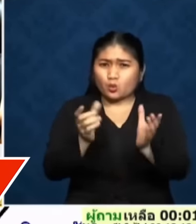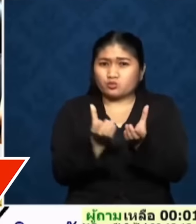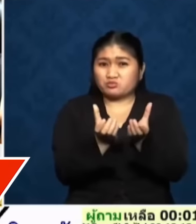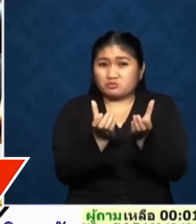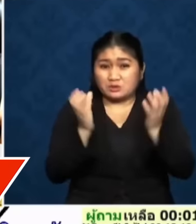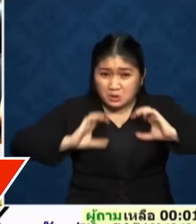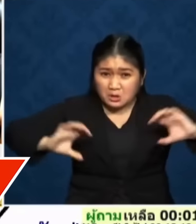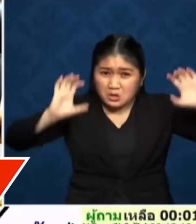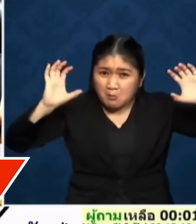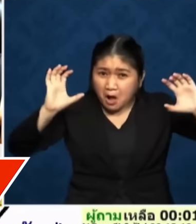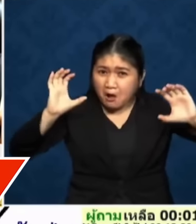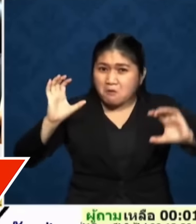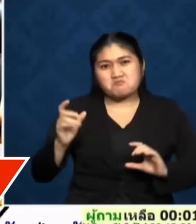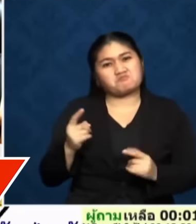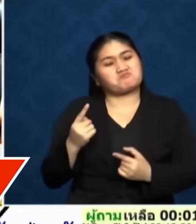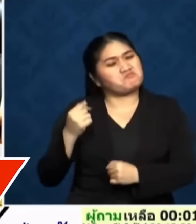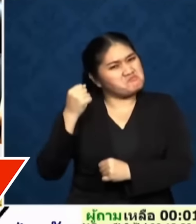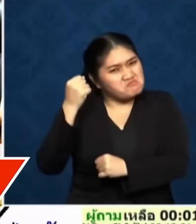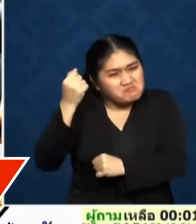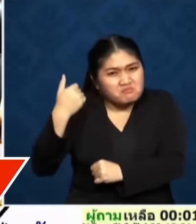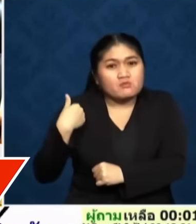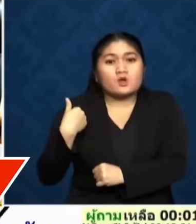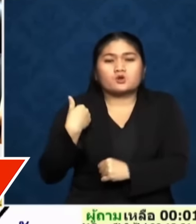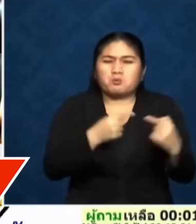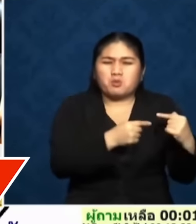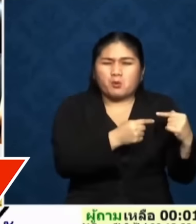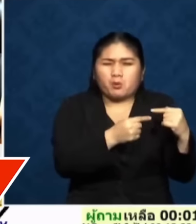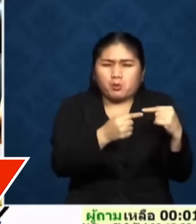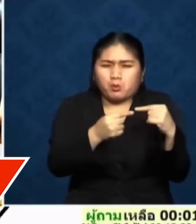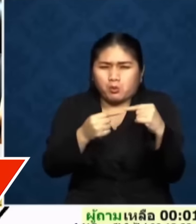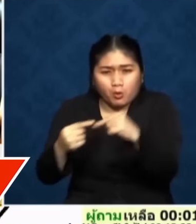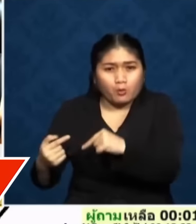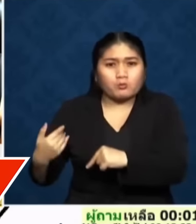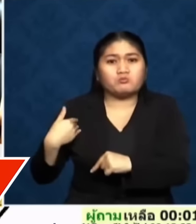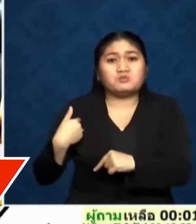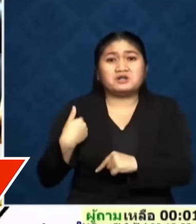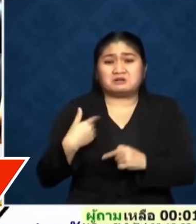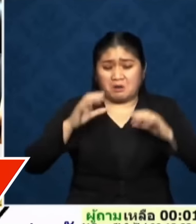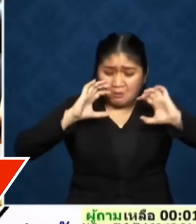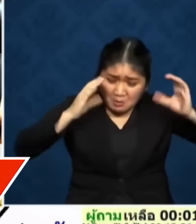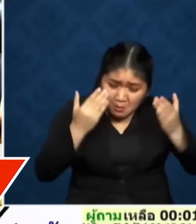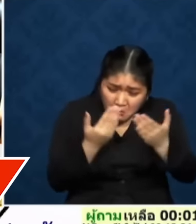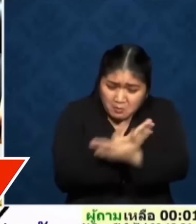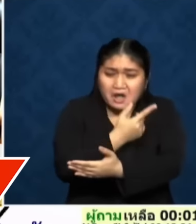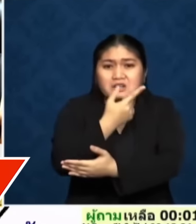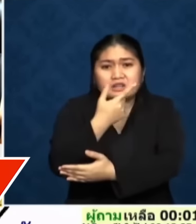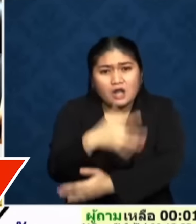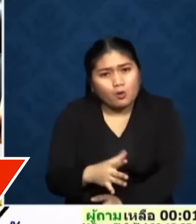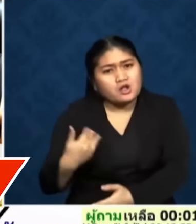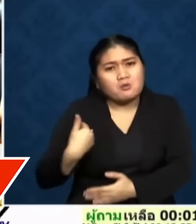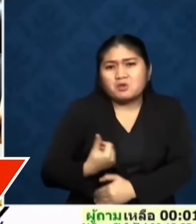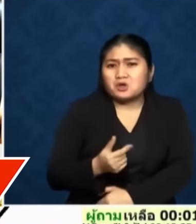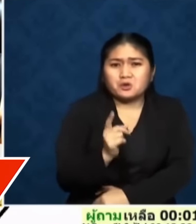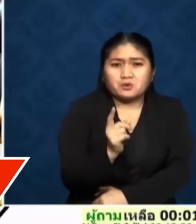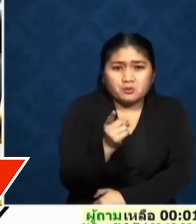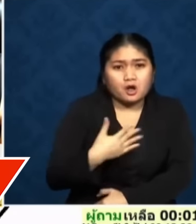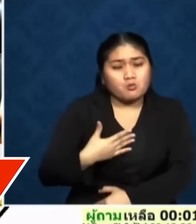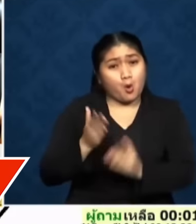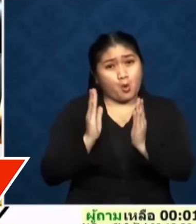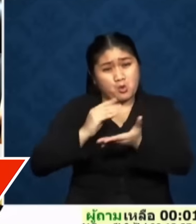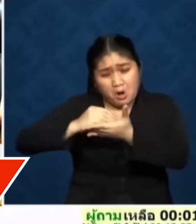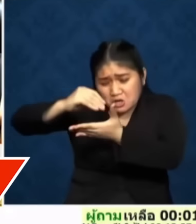ผด็จการเท่านั้นนะครับก็ยังเกิดขึ้นอยู่อย่างต่อเนื่องแม้จะเปลี่ยนรัฐบาลแล้วนะครับสถานการณ์ไม่เปลี่ยนแปลงเหมือนกันนักศึกษาประชาชนที่